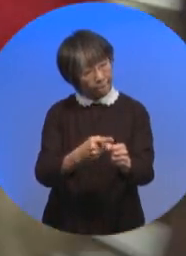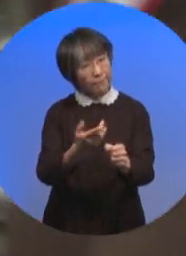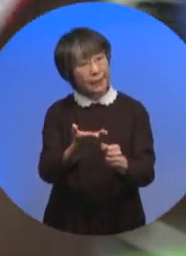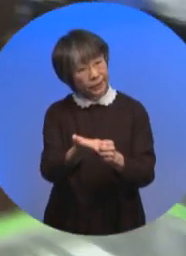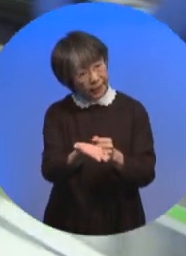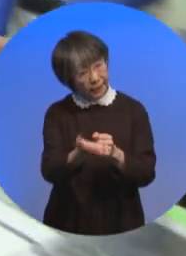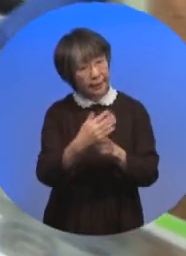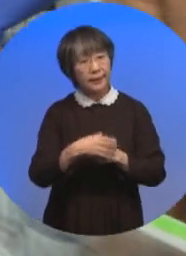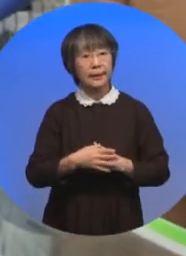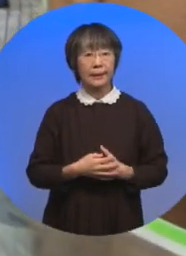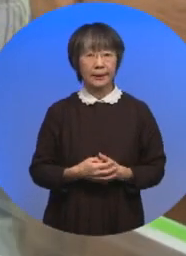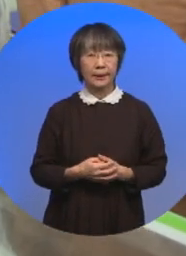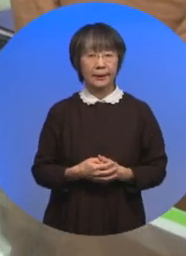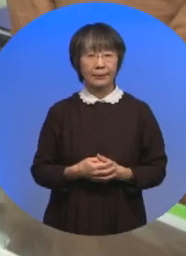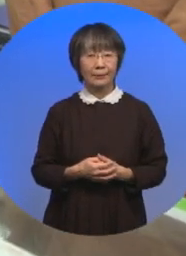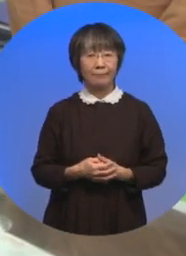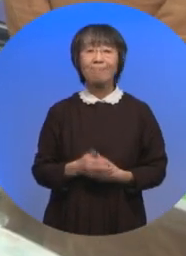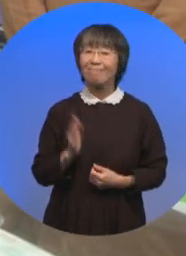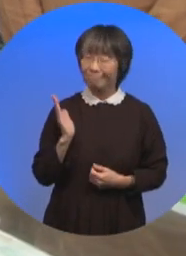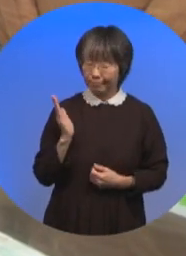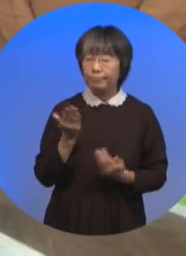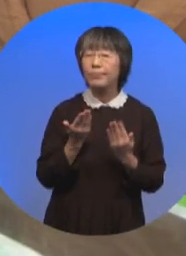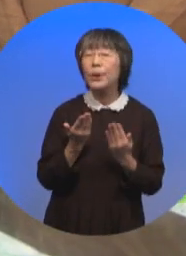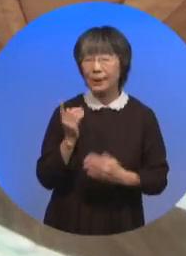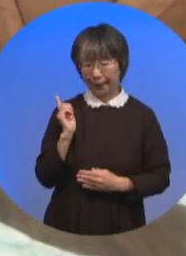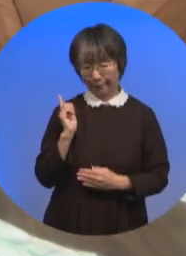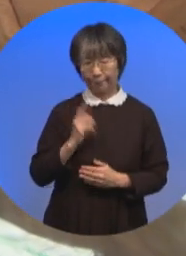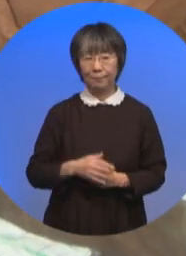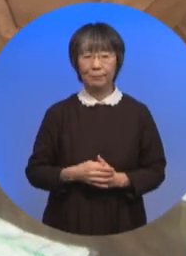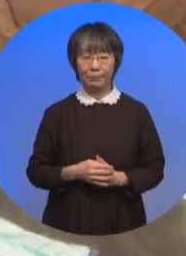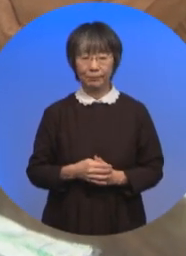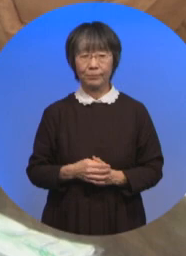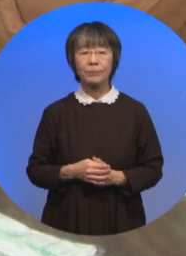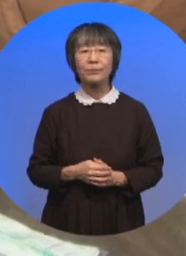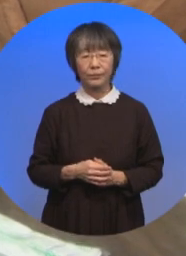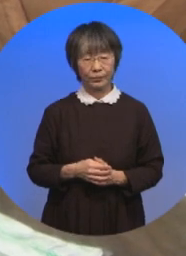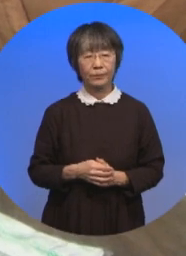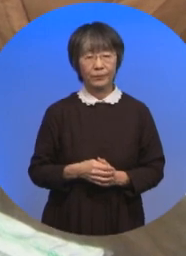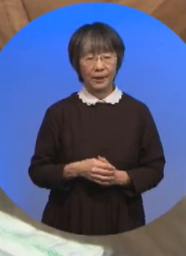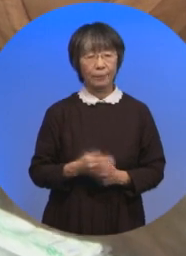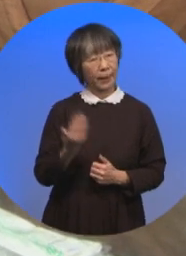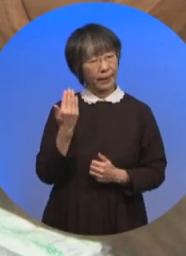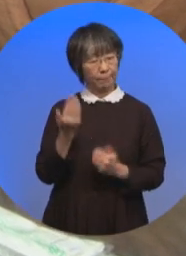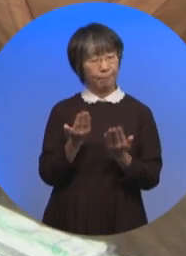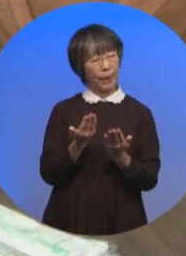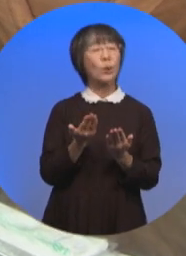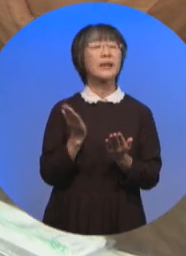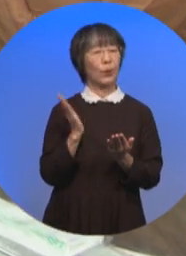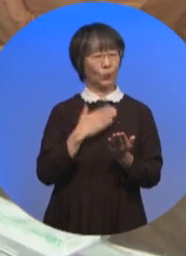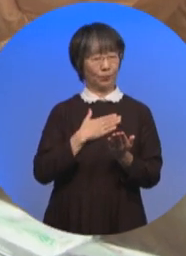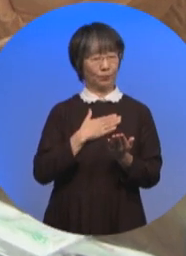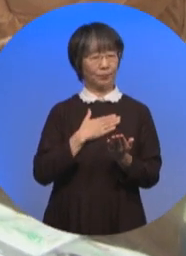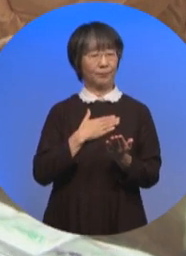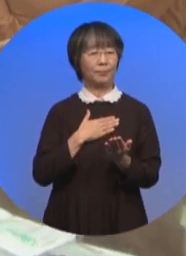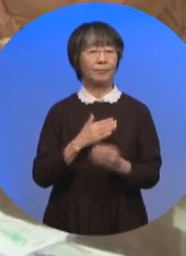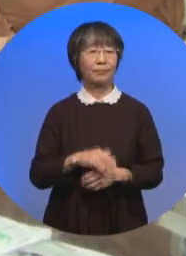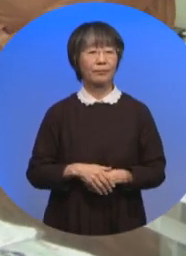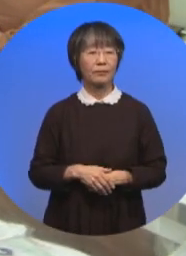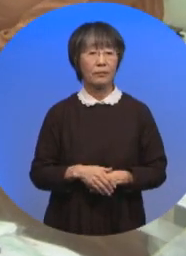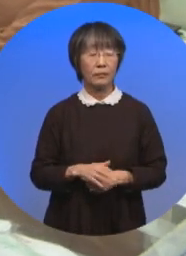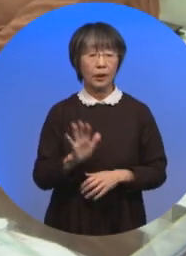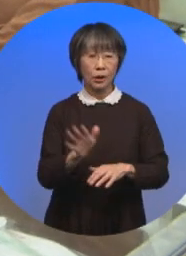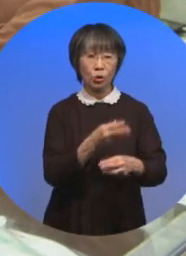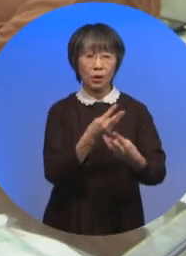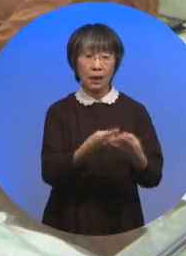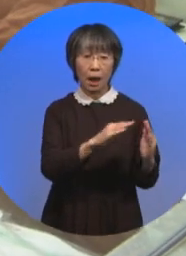田 はい 私たちはこの間発表しましたが スタジオで勉強してますから この辺ね、吹田町やった はいはい え、市じゃ